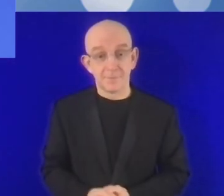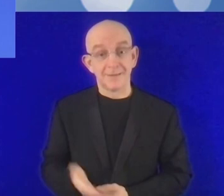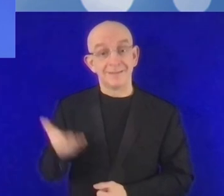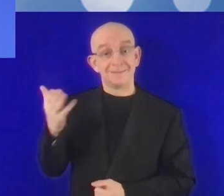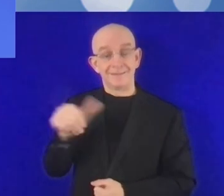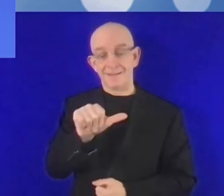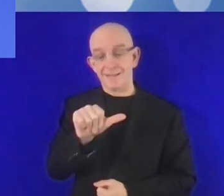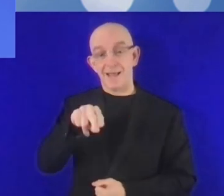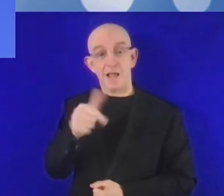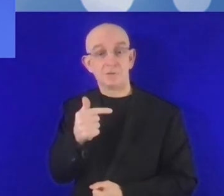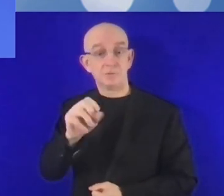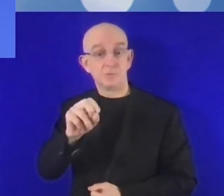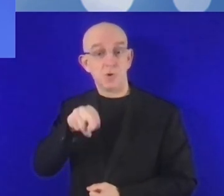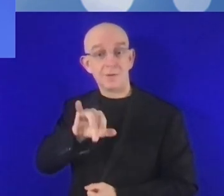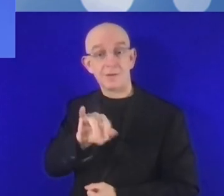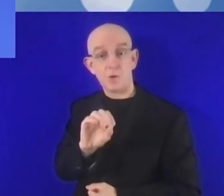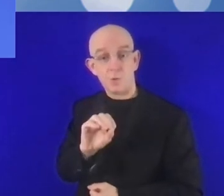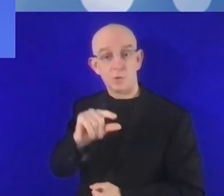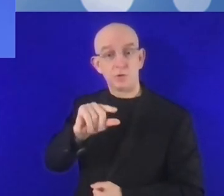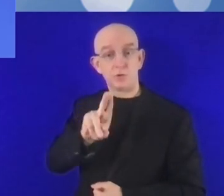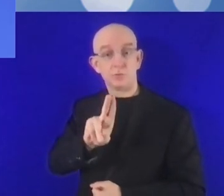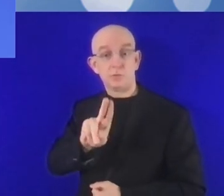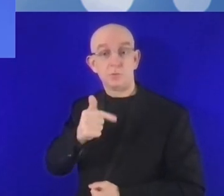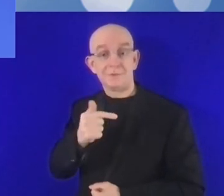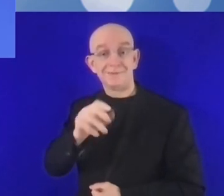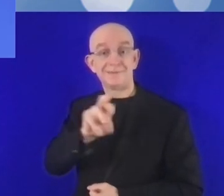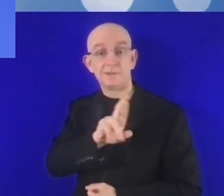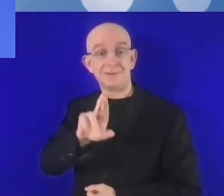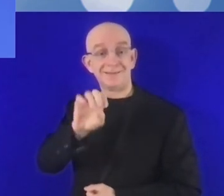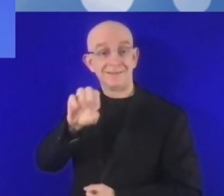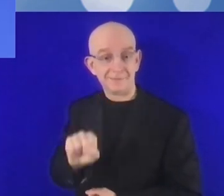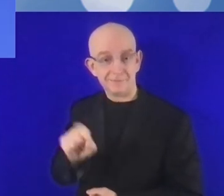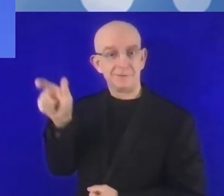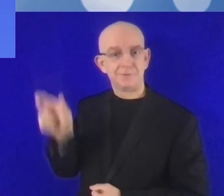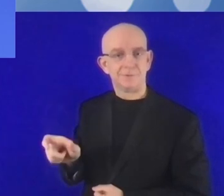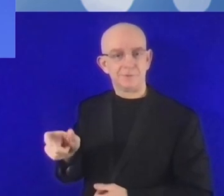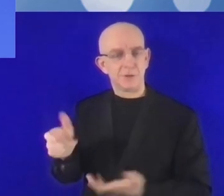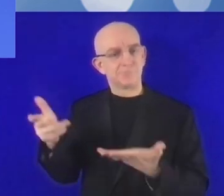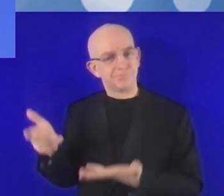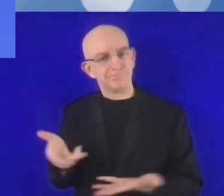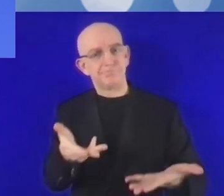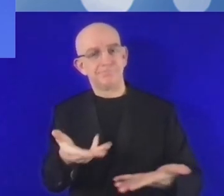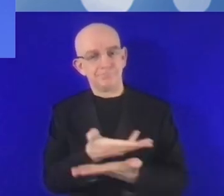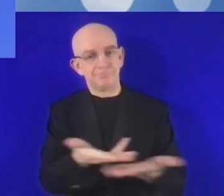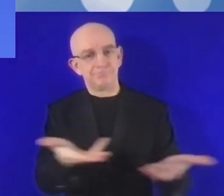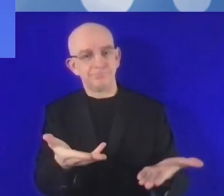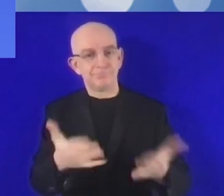хочу сердечно поблагодарить правительство Республики Польша. Мои благодарности